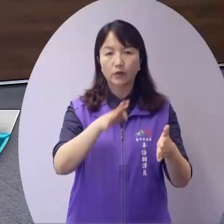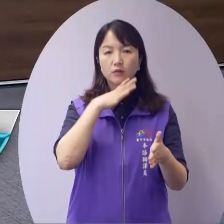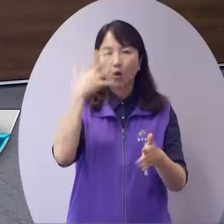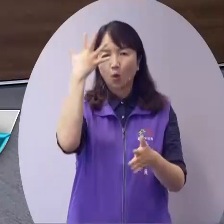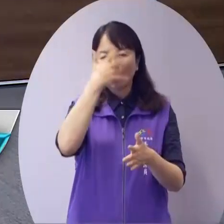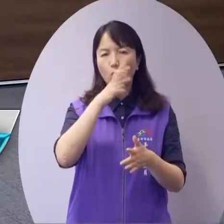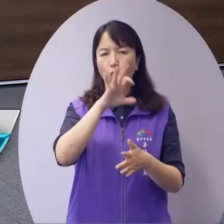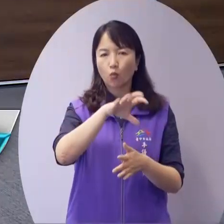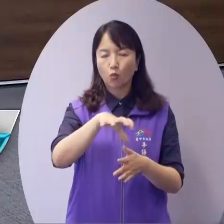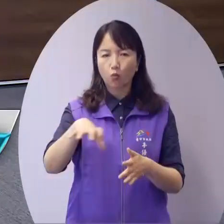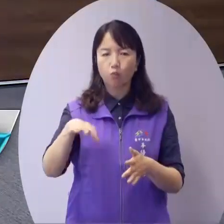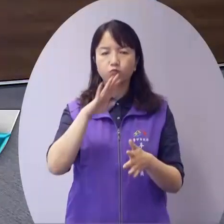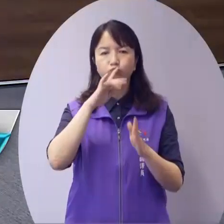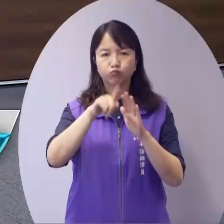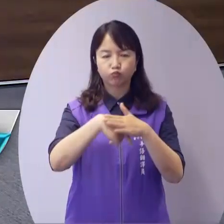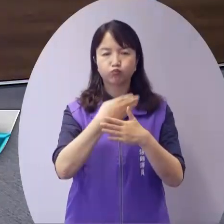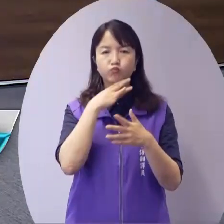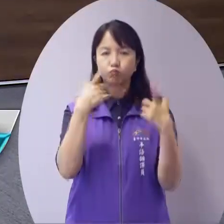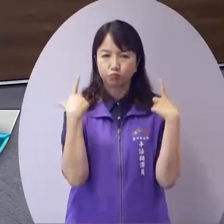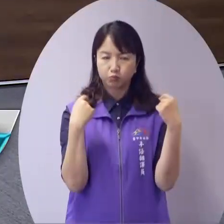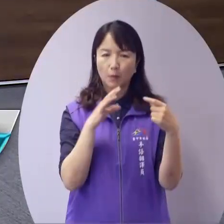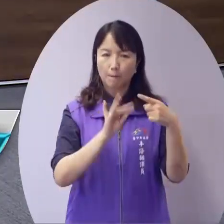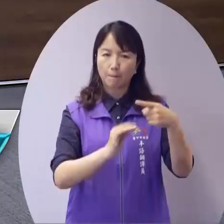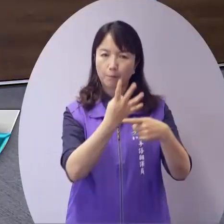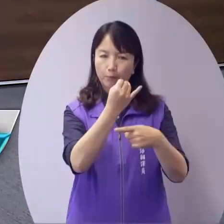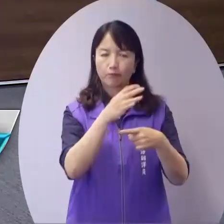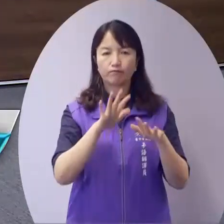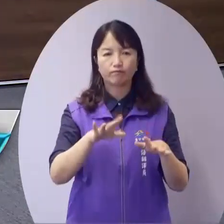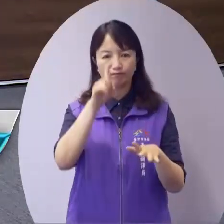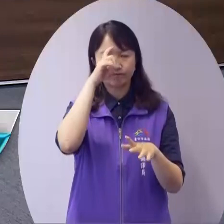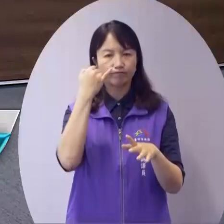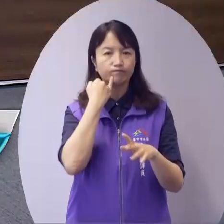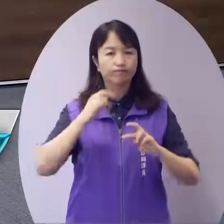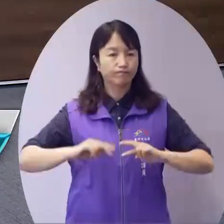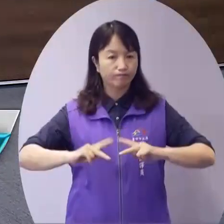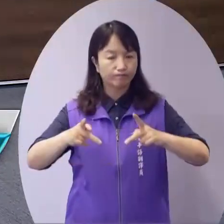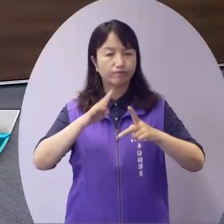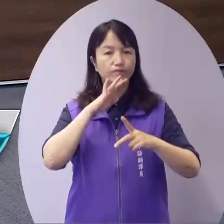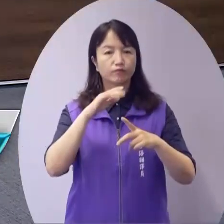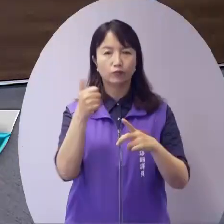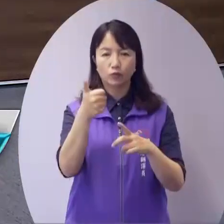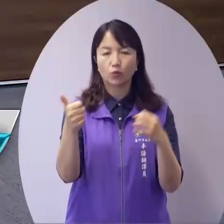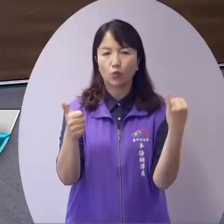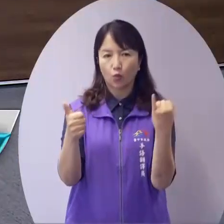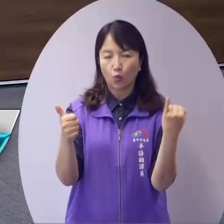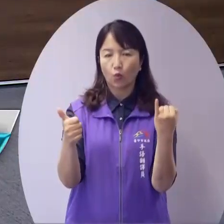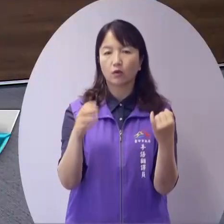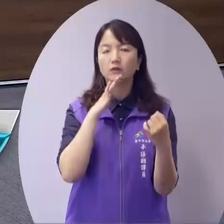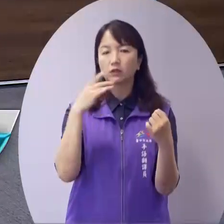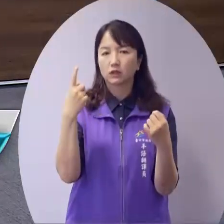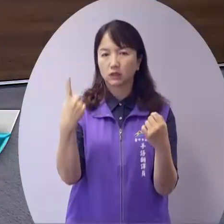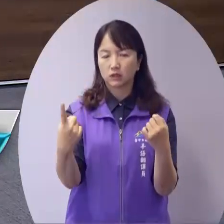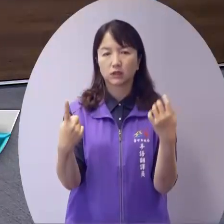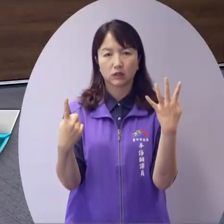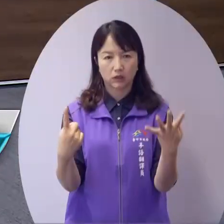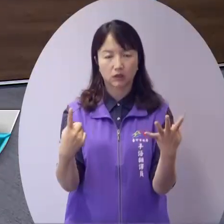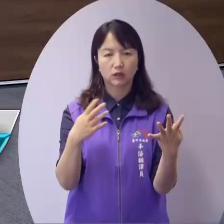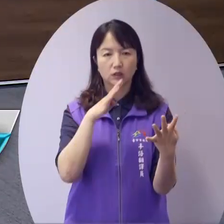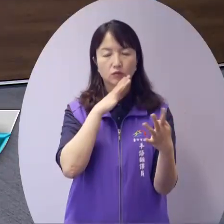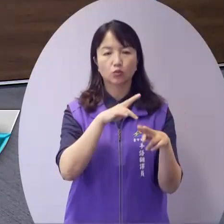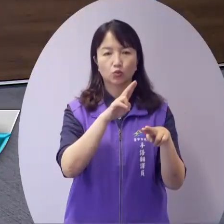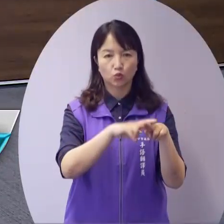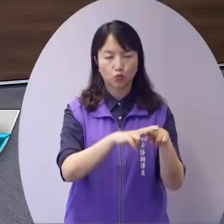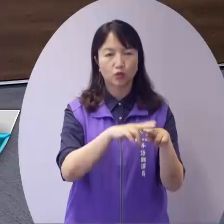老旧厕所，大概都只能按照它旧的比例，那我们希望能够调整成男女厕间比1:4，坐蹲比符